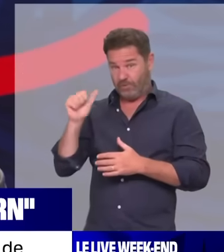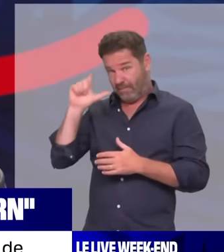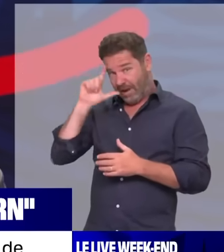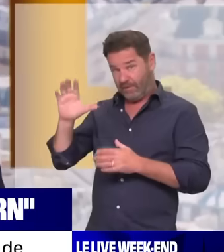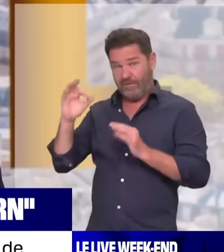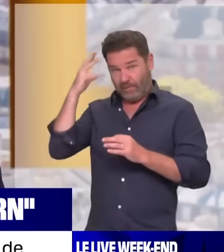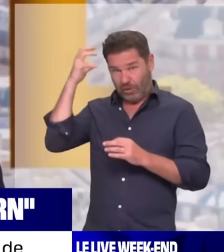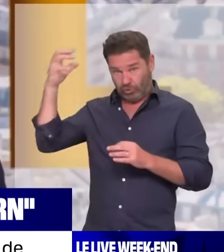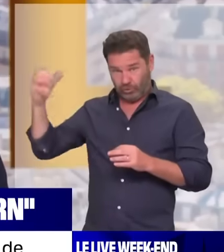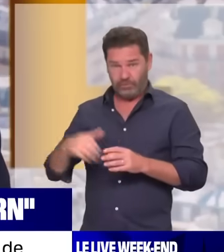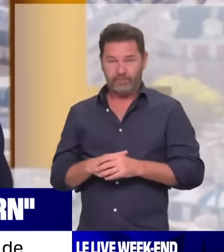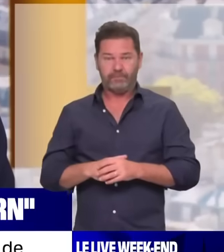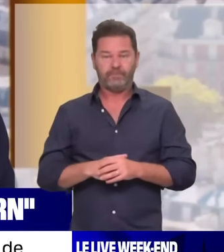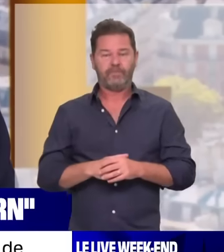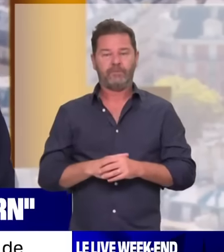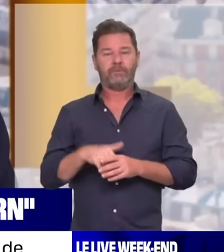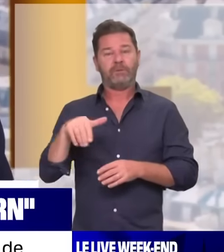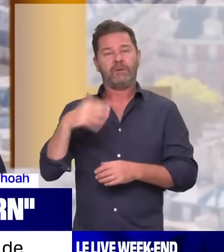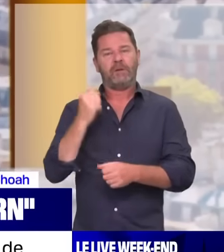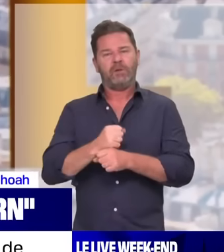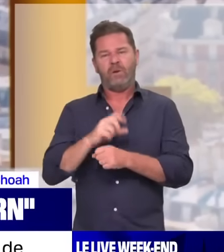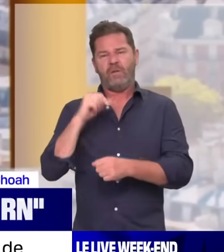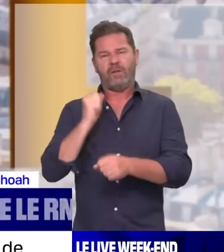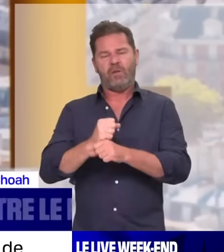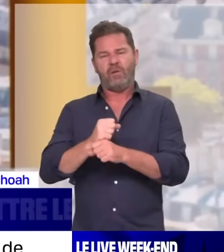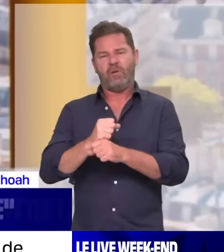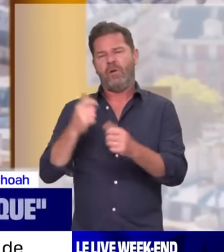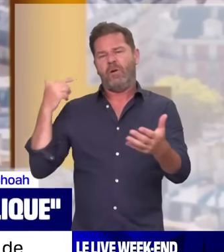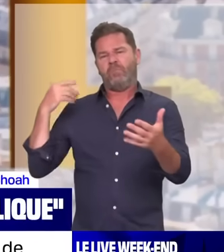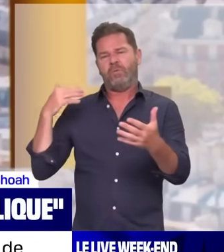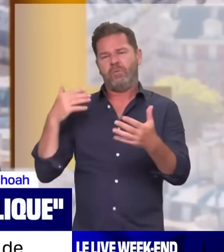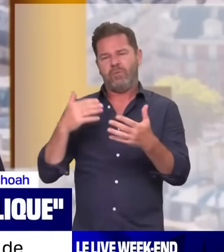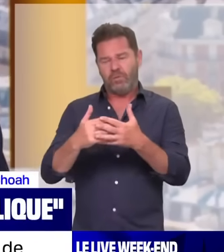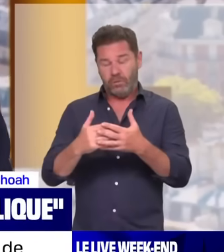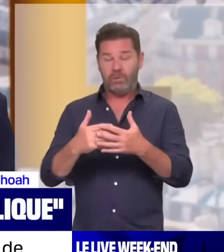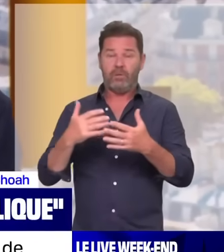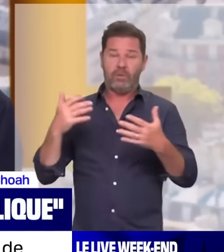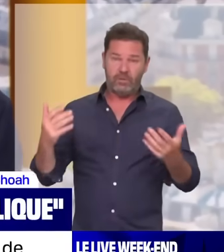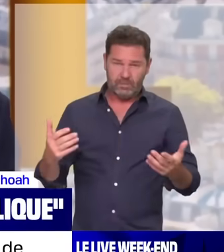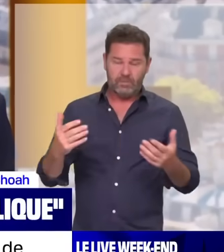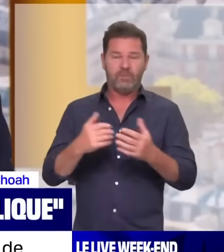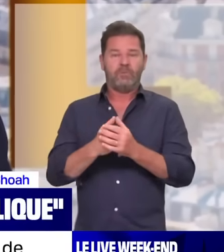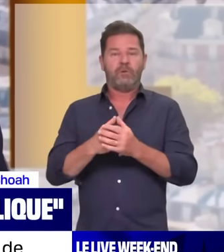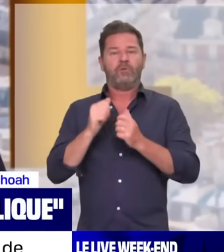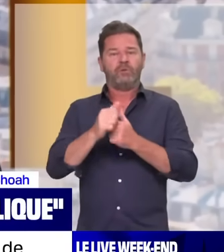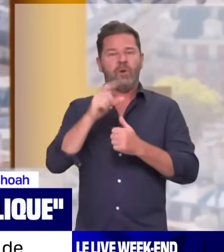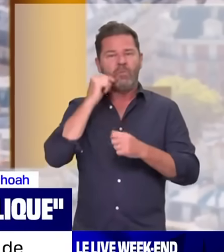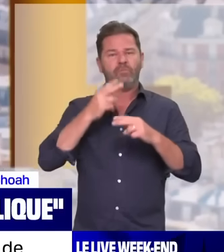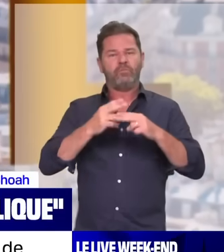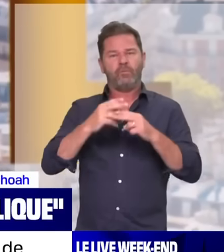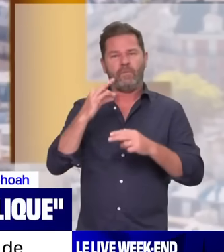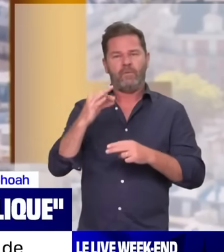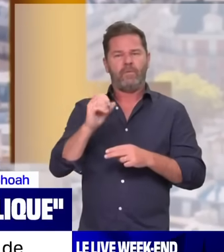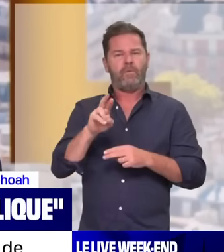Mélenchon depuis une quinzaine d'années ou une vingtaine d'années on parle à la suite de Jérôme Fourquet des territoires perdus de la